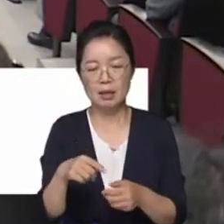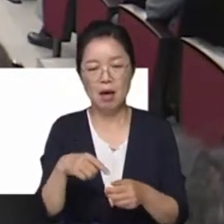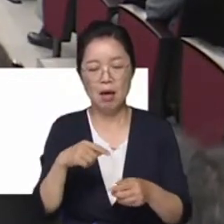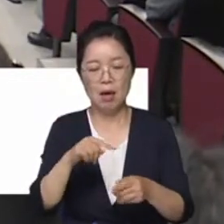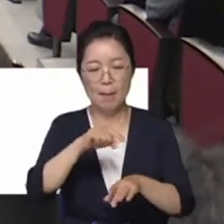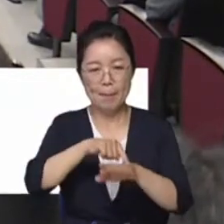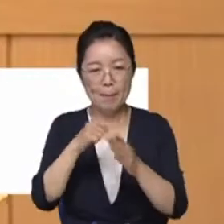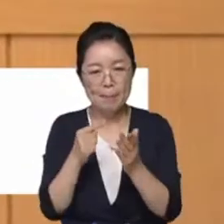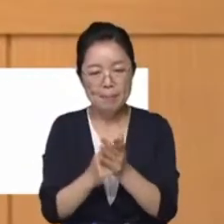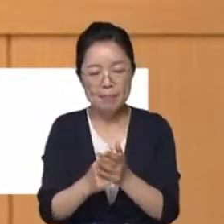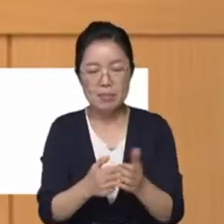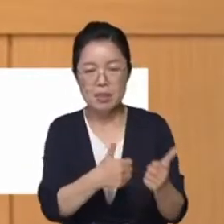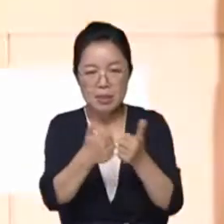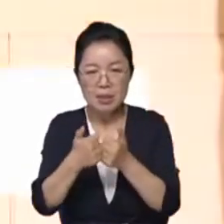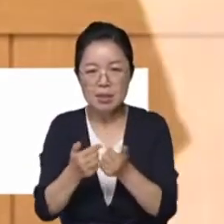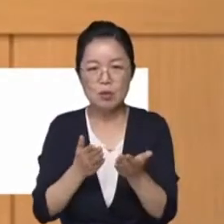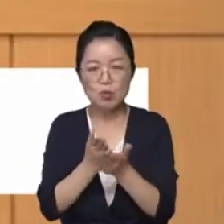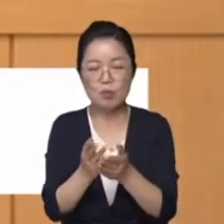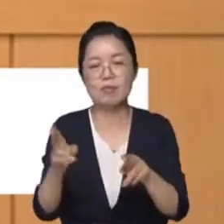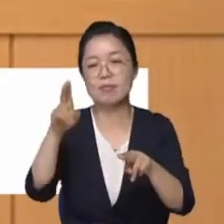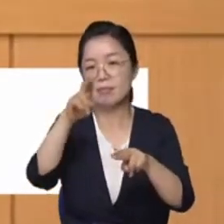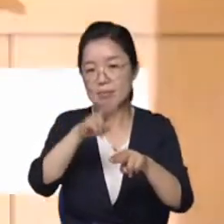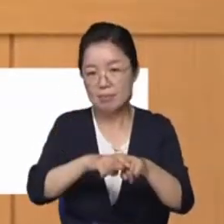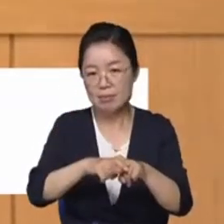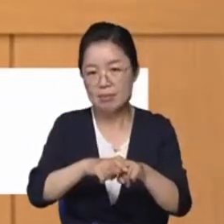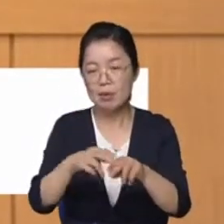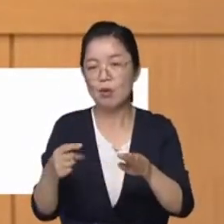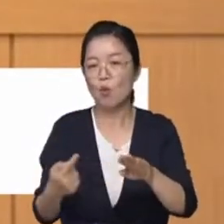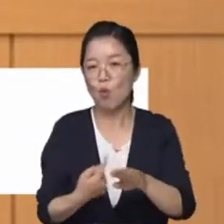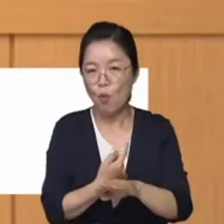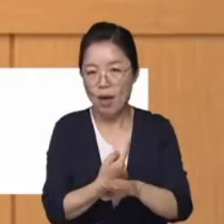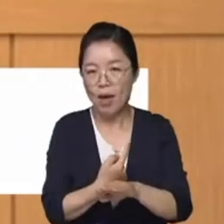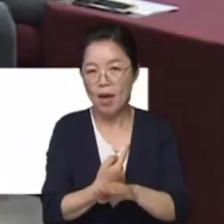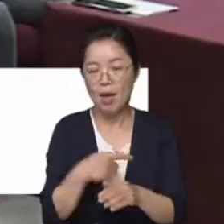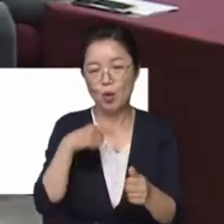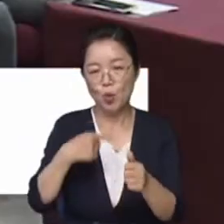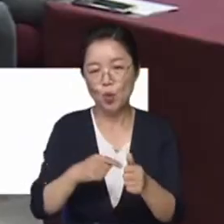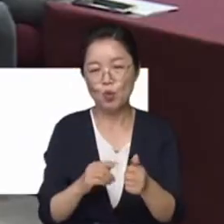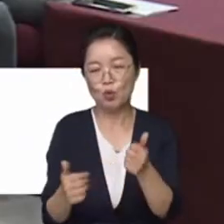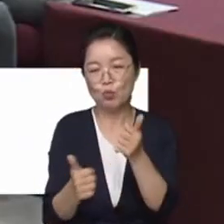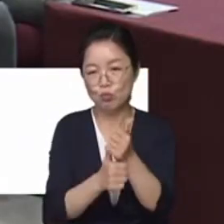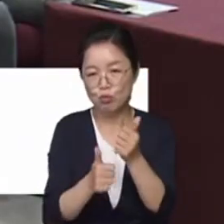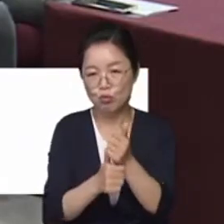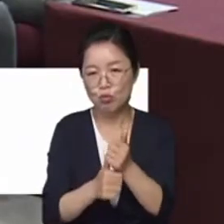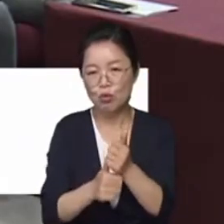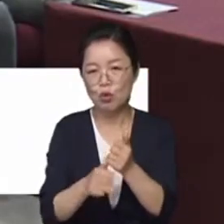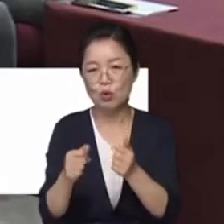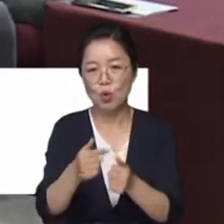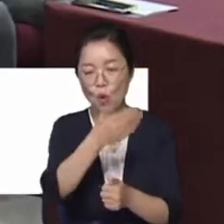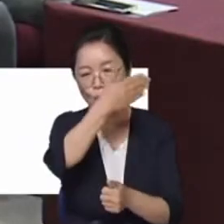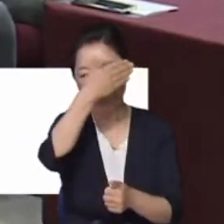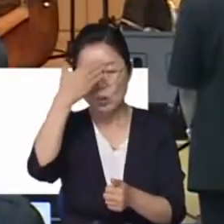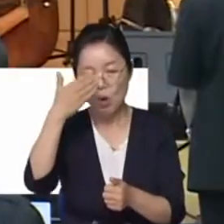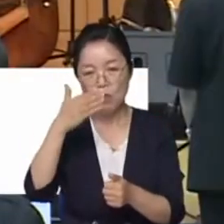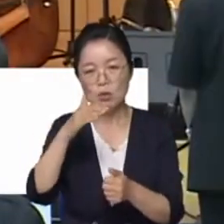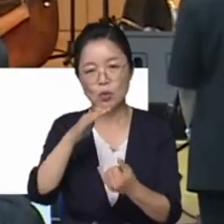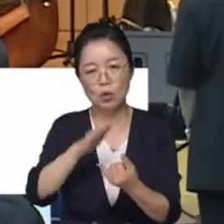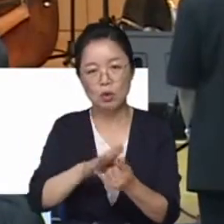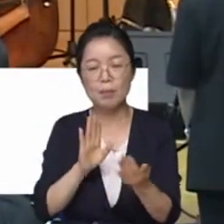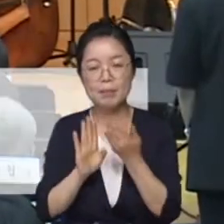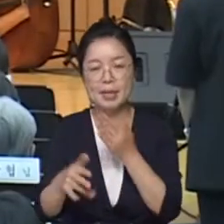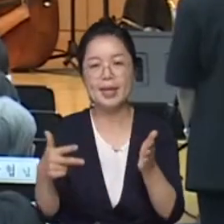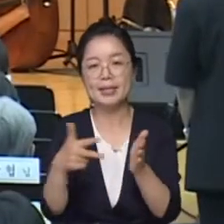교수로 임명된 이 총장은 학교 교무입학처 부처장, 교학부총장 등과 전남 청소년 미래재단 이사 등을